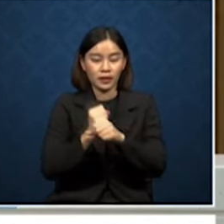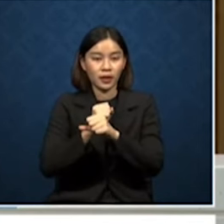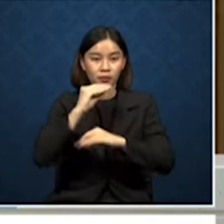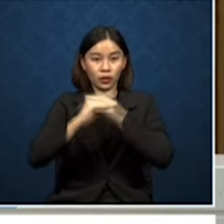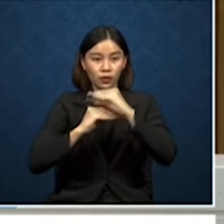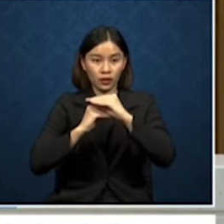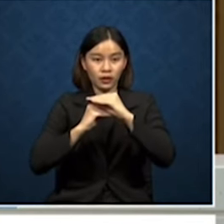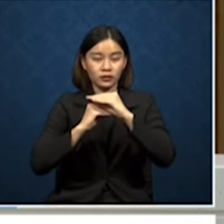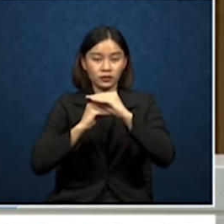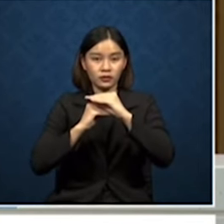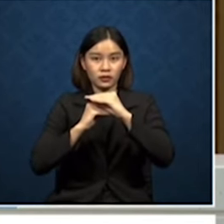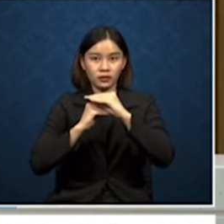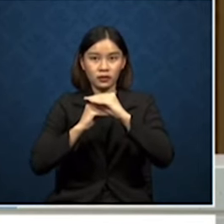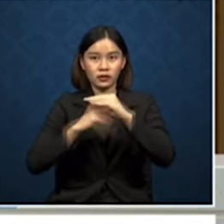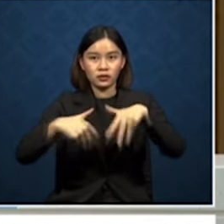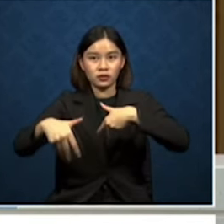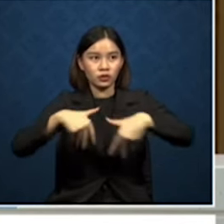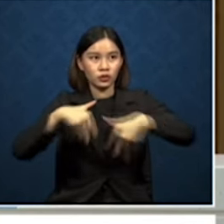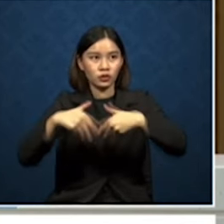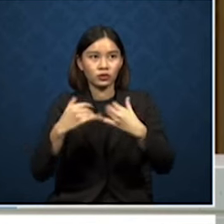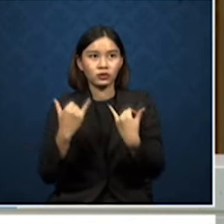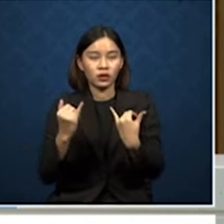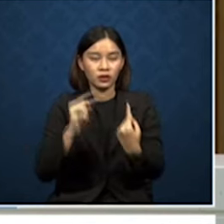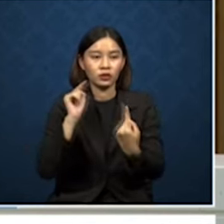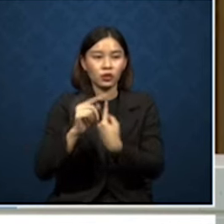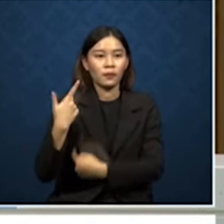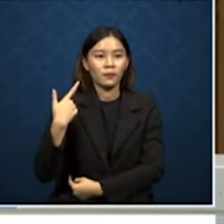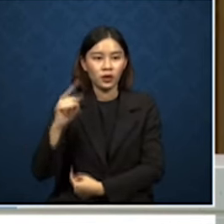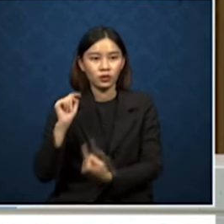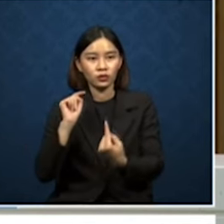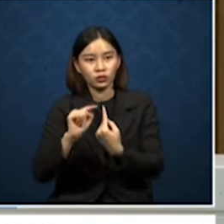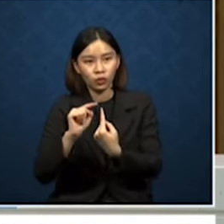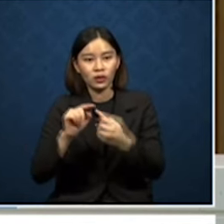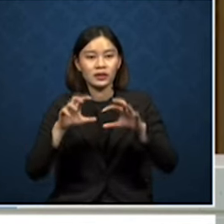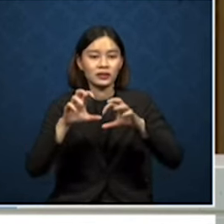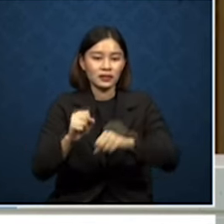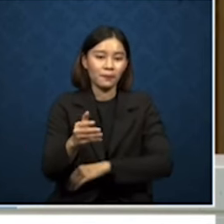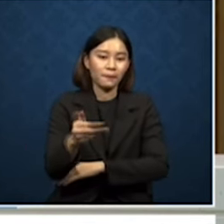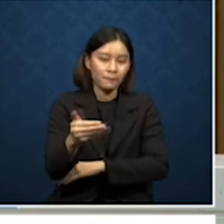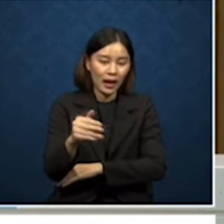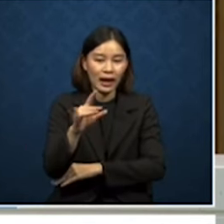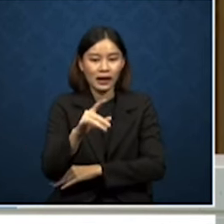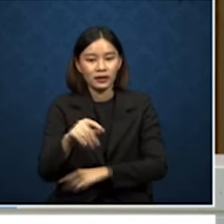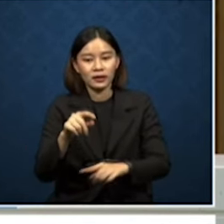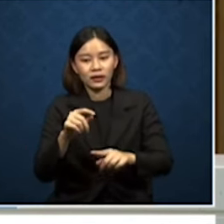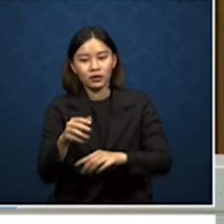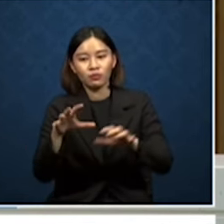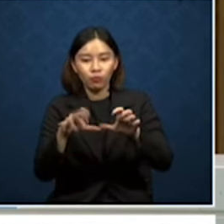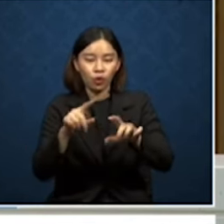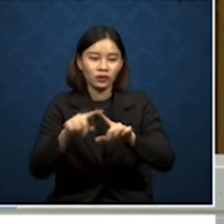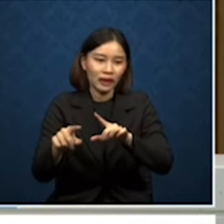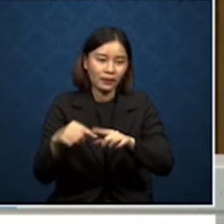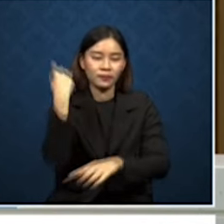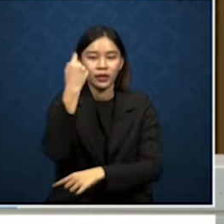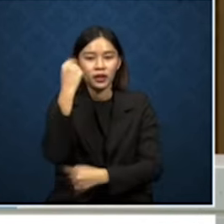งการชุมชนยังสามารถเข้าใช้ประโยชน์เพื่อการจับสัตว์น้ำเก็บหาของป่าการท่องเ